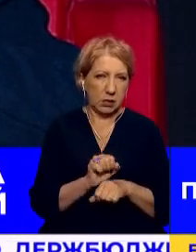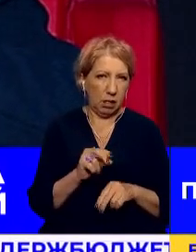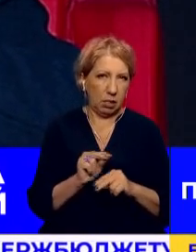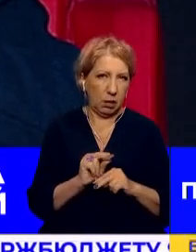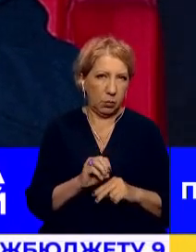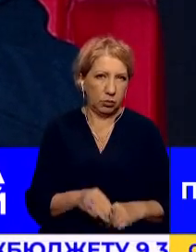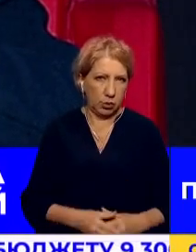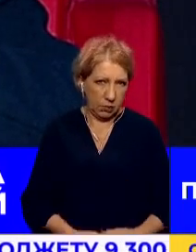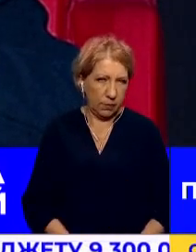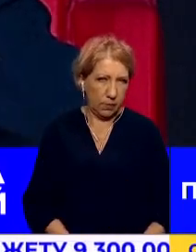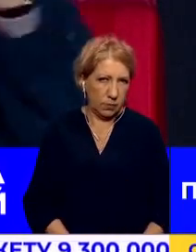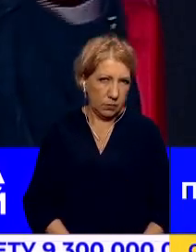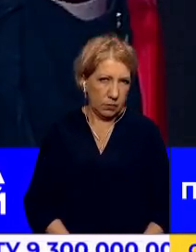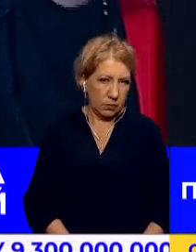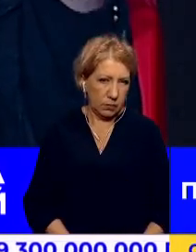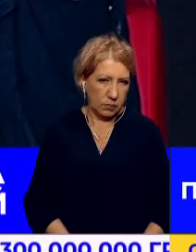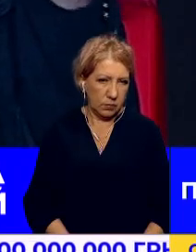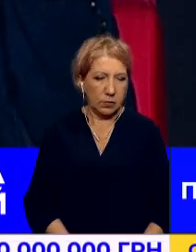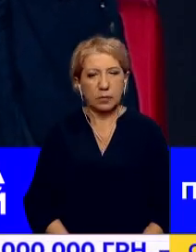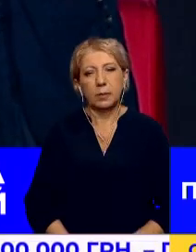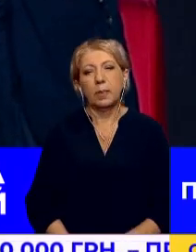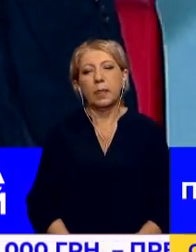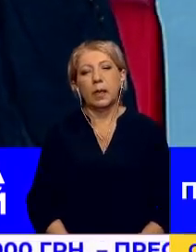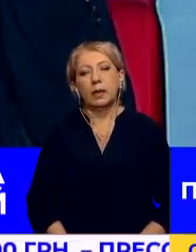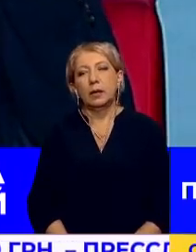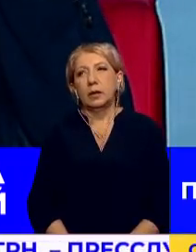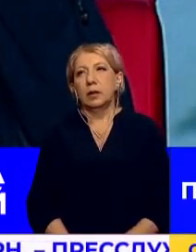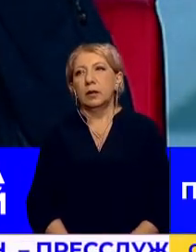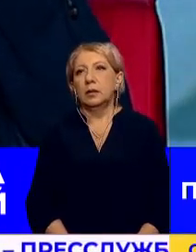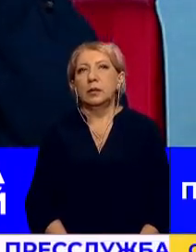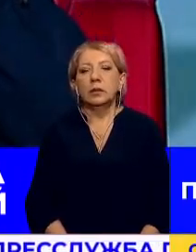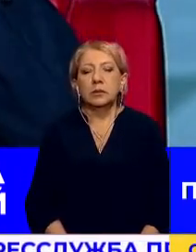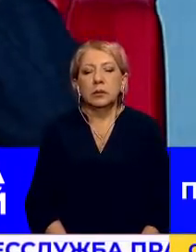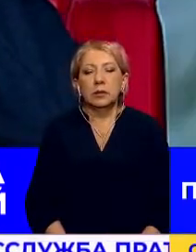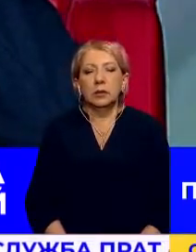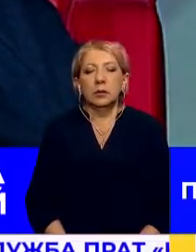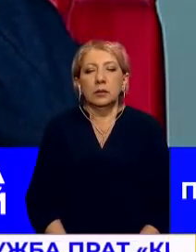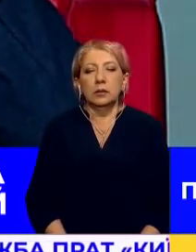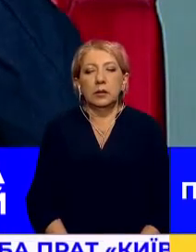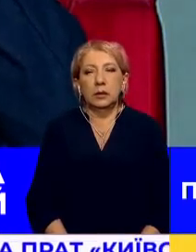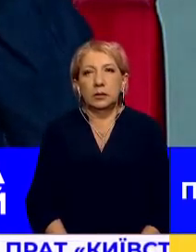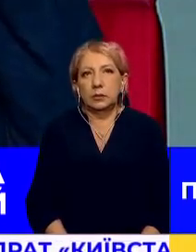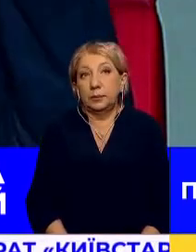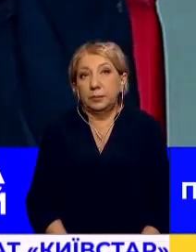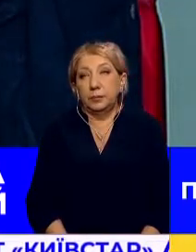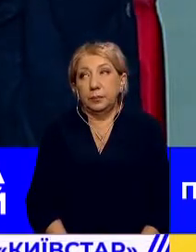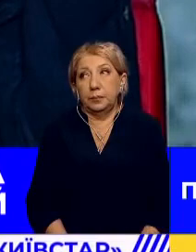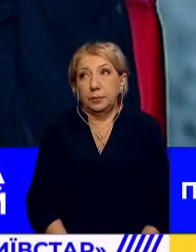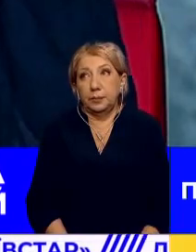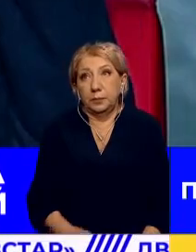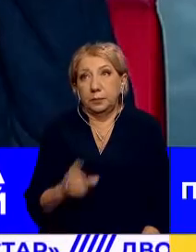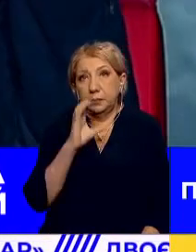щоб зупинилися ці заводи. Ну він же ж главний злодій. От розумієте, і